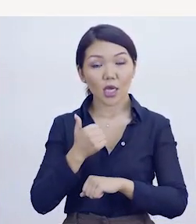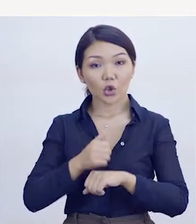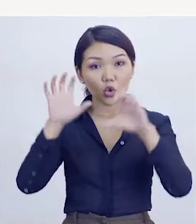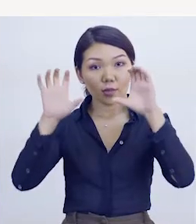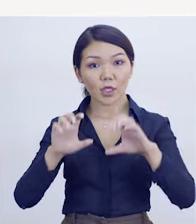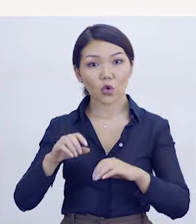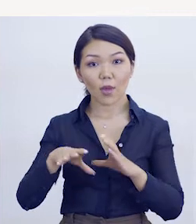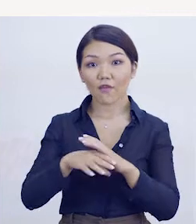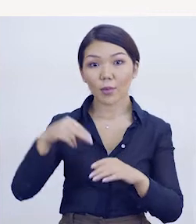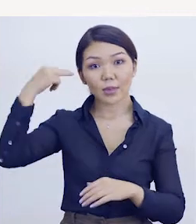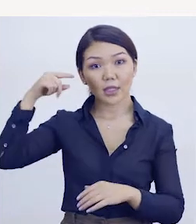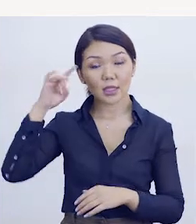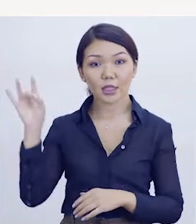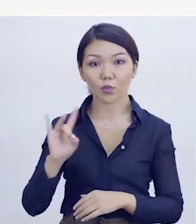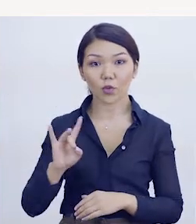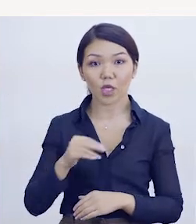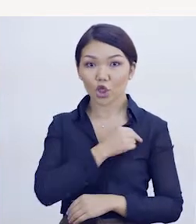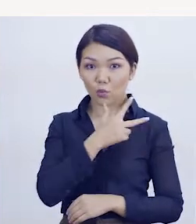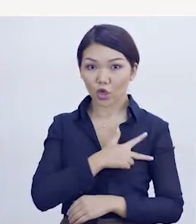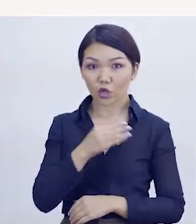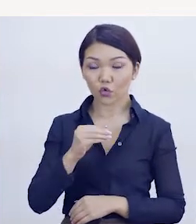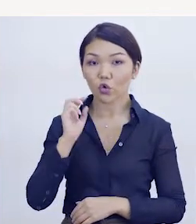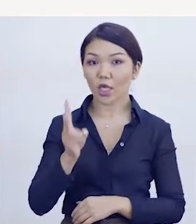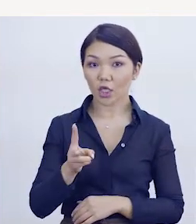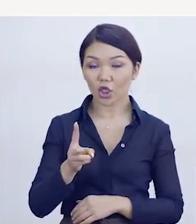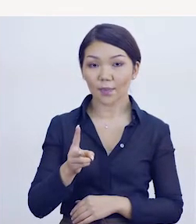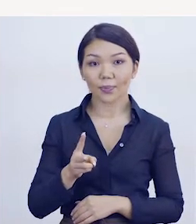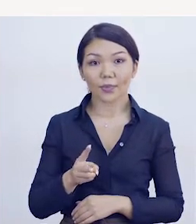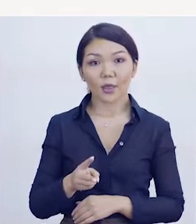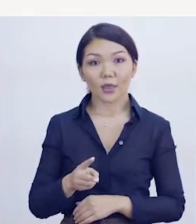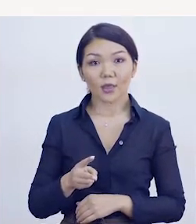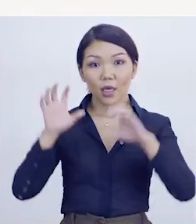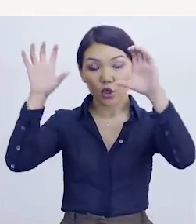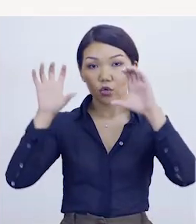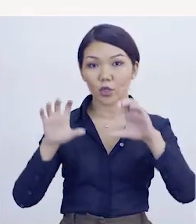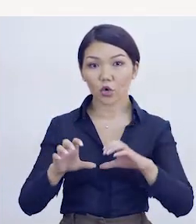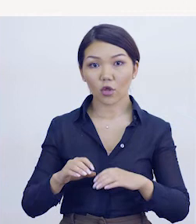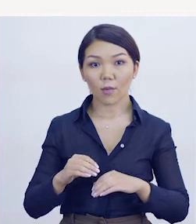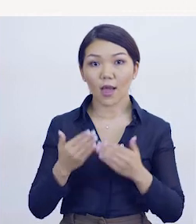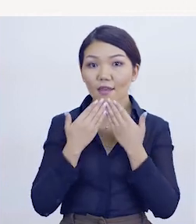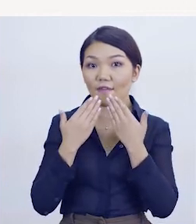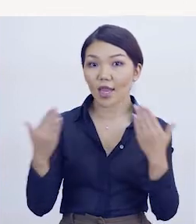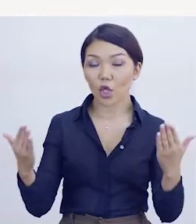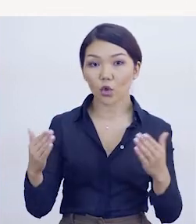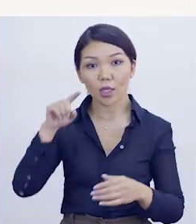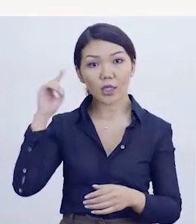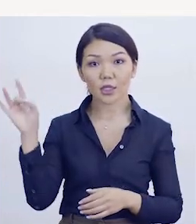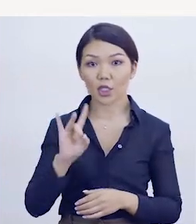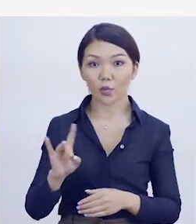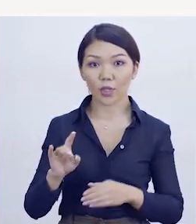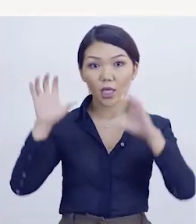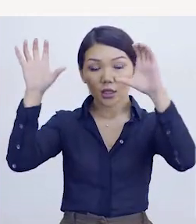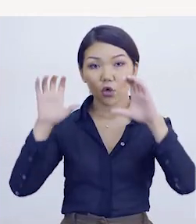Республики, Конституционным законом о выборах президента Кыргызской Республики и депутатов Чогорку Кенеша Кыргызской Республики,